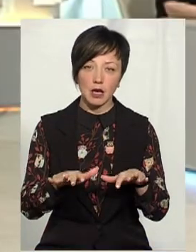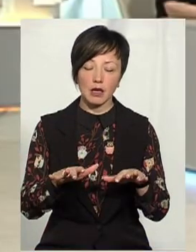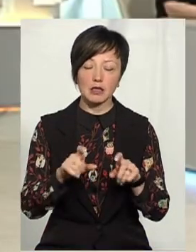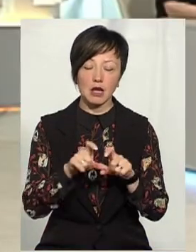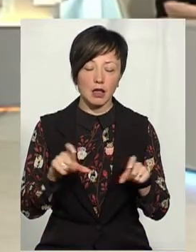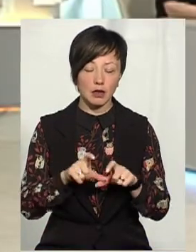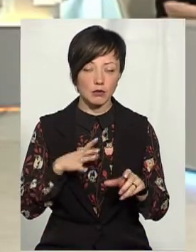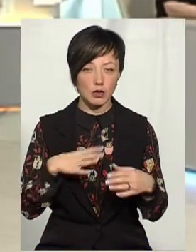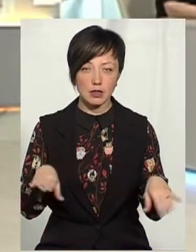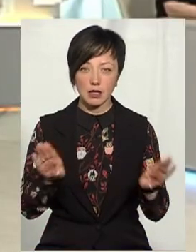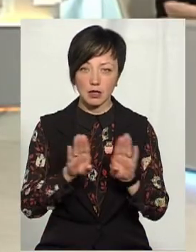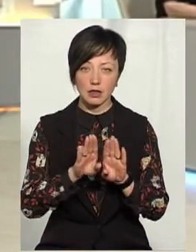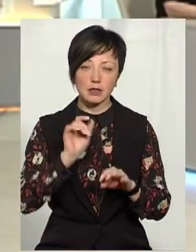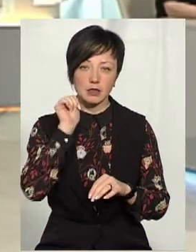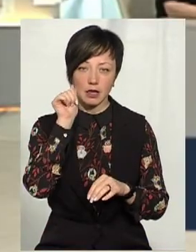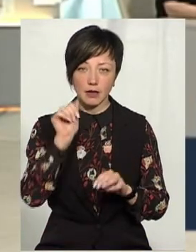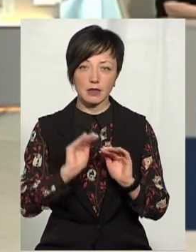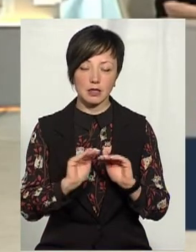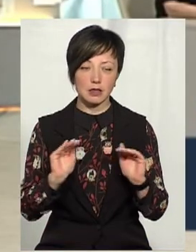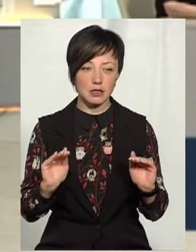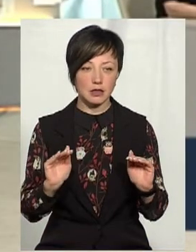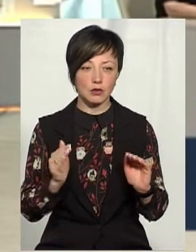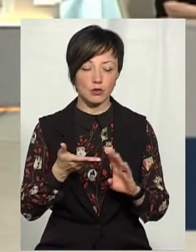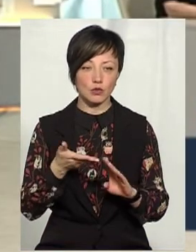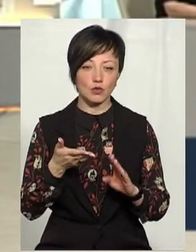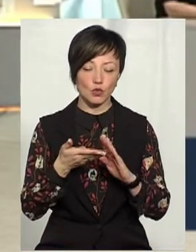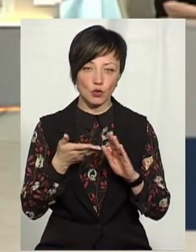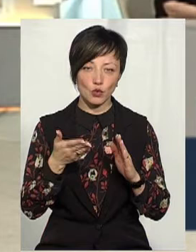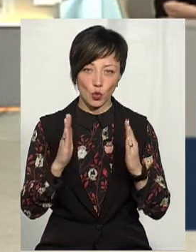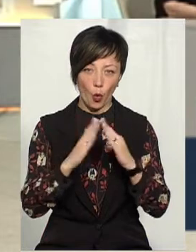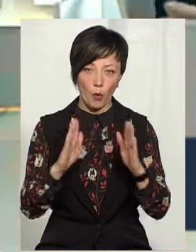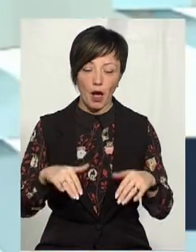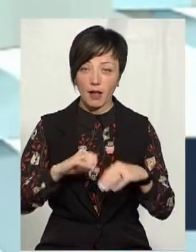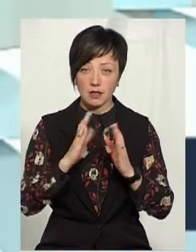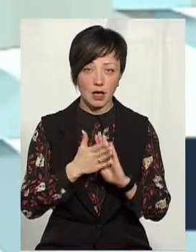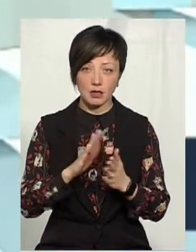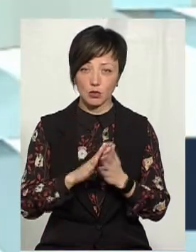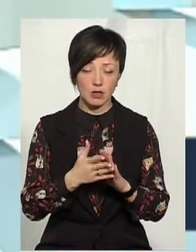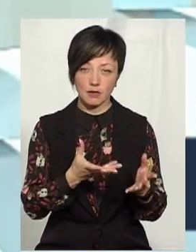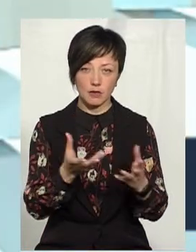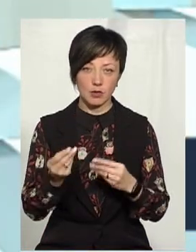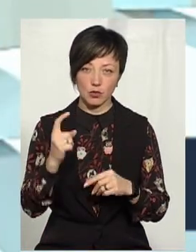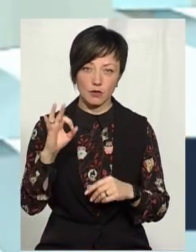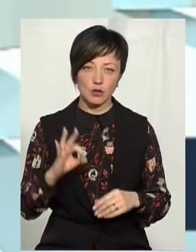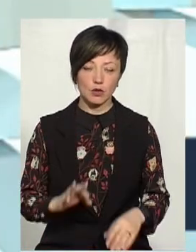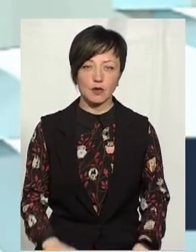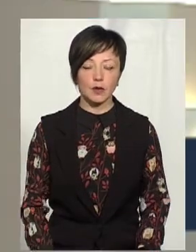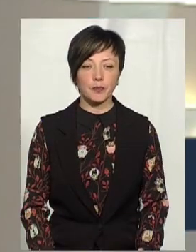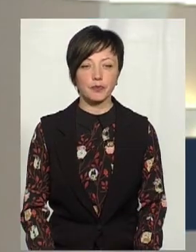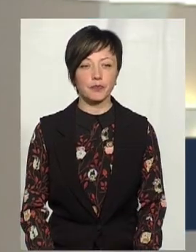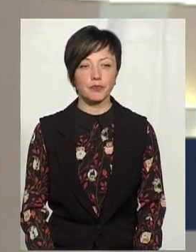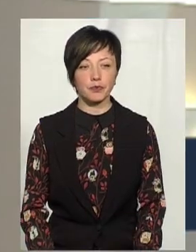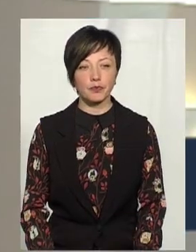закриті, можливо, не з самого ранку, і завтра діти, відповідно, будуть вдома. Але на загальну ситуацію це не вплинуло 100%.